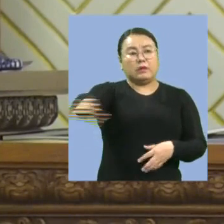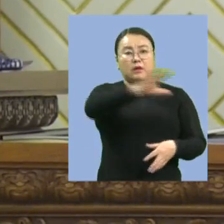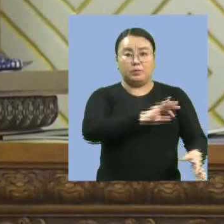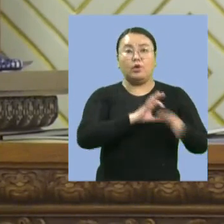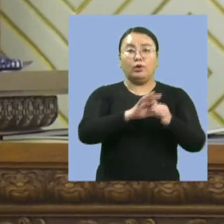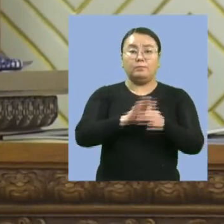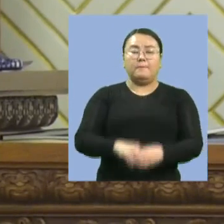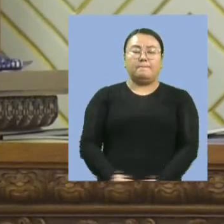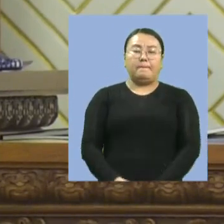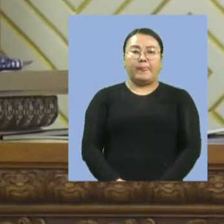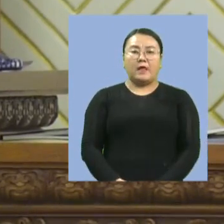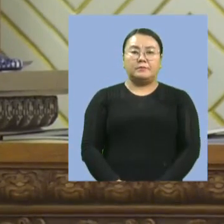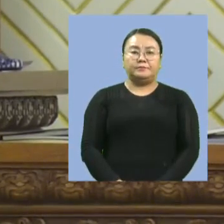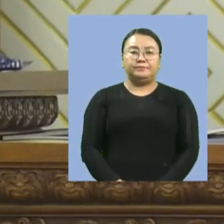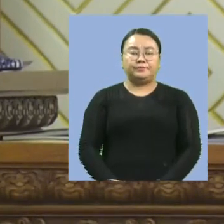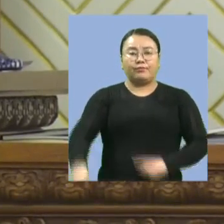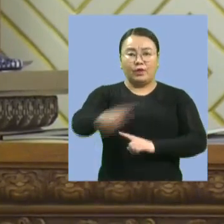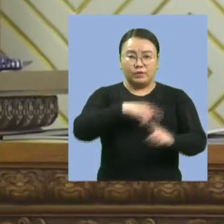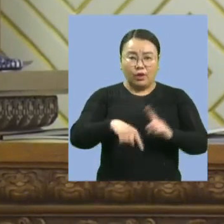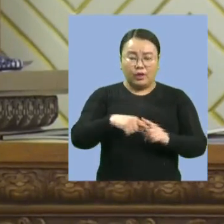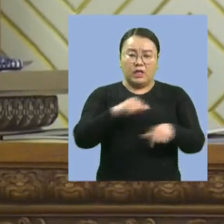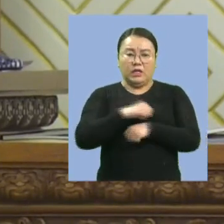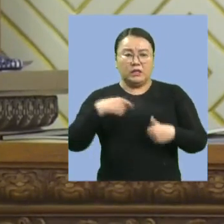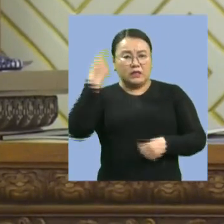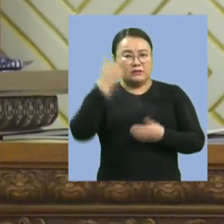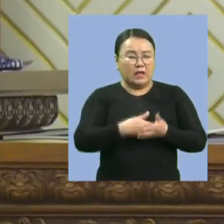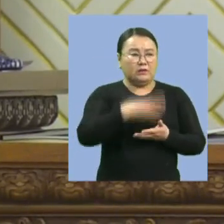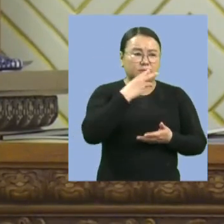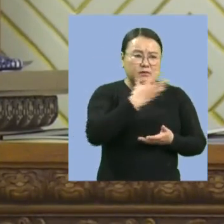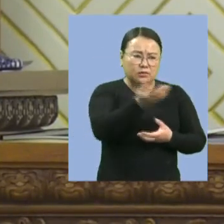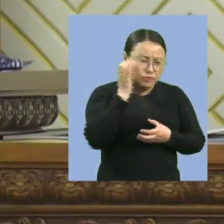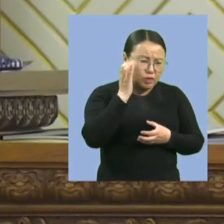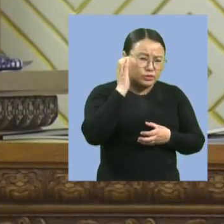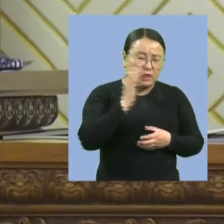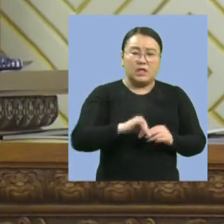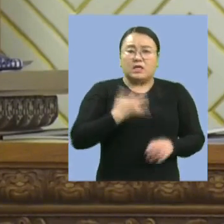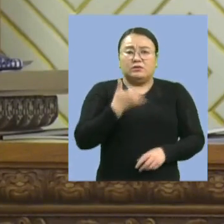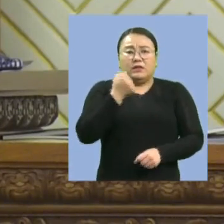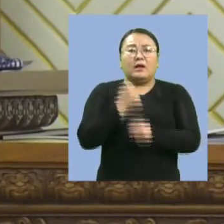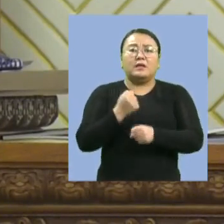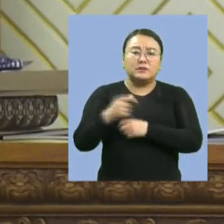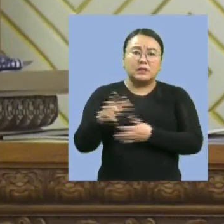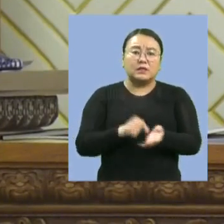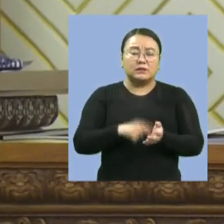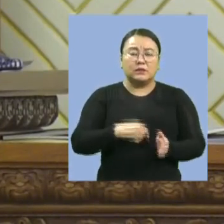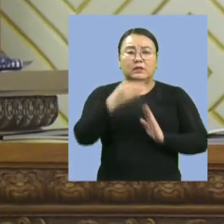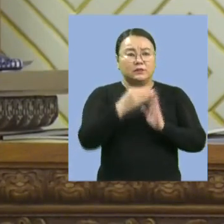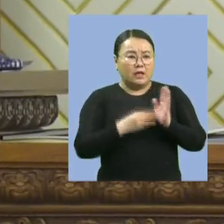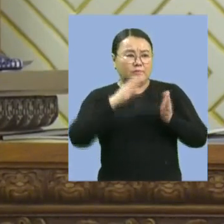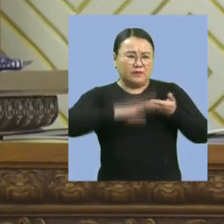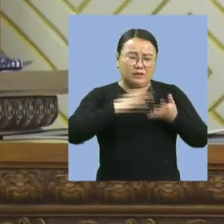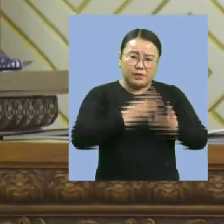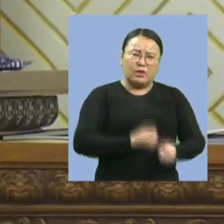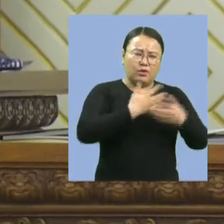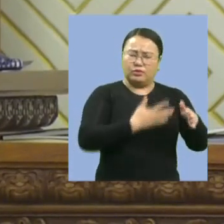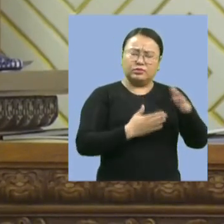нэр хүнд та биднээс шалтгаалж байгаа. Ийм учраас энэ тойрогт ард иргэдийнхээ санал бодлыг сонсож идэвх чармаалтай ажиллах хэрэгтэй.